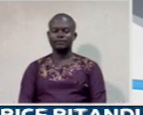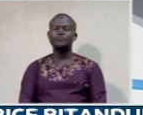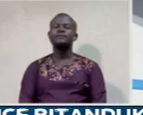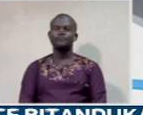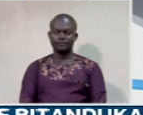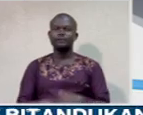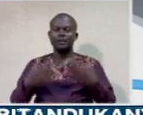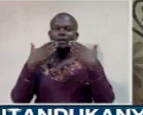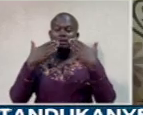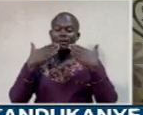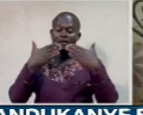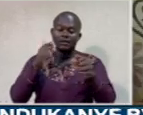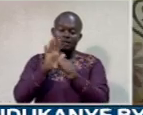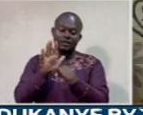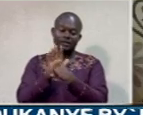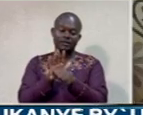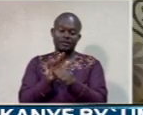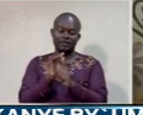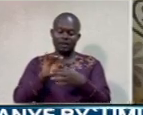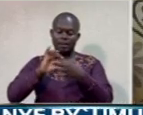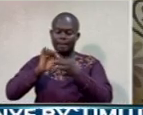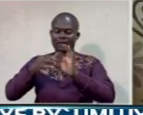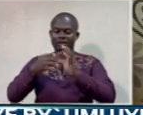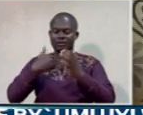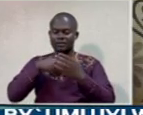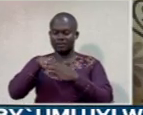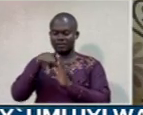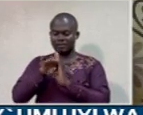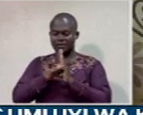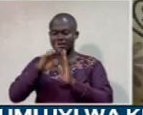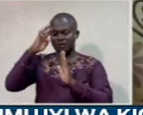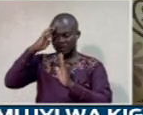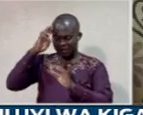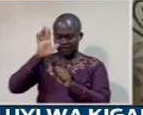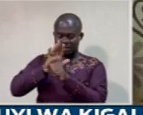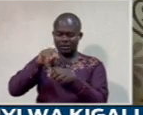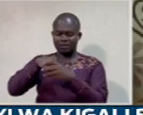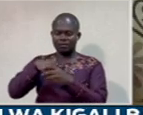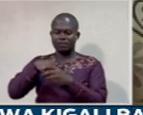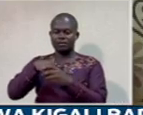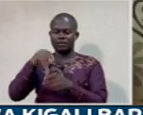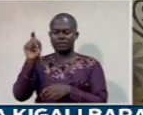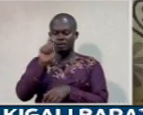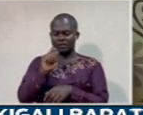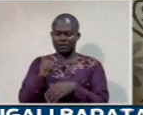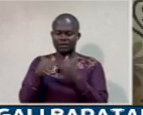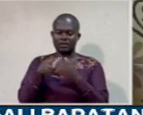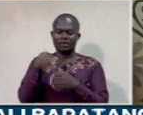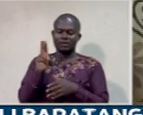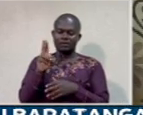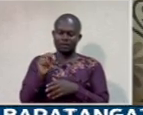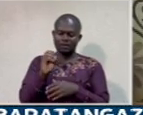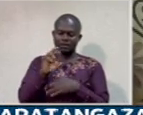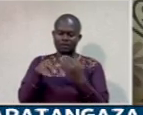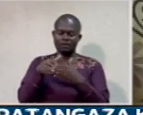Murakoze cyane cyane abafatanyabikorwa dufite muri iyi gahunda yo kwibuka cyane aha muri Arusha ni UN nangwa